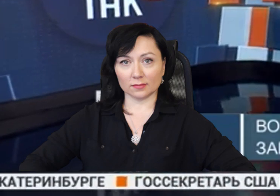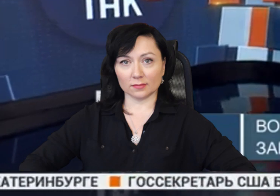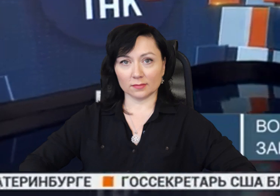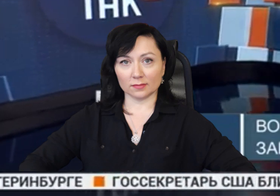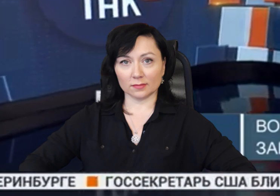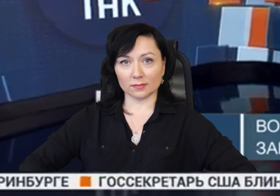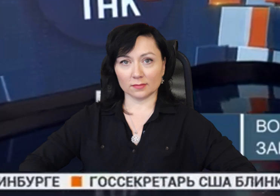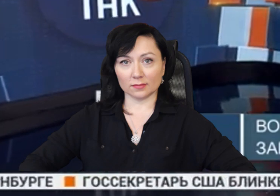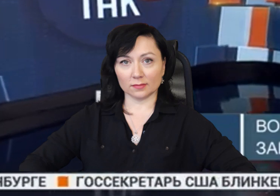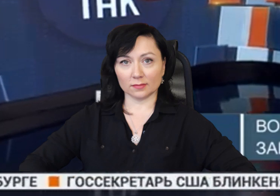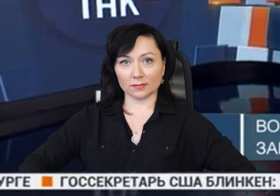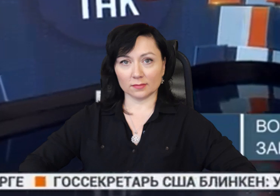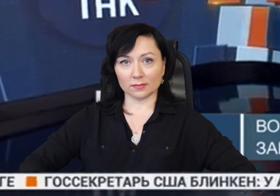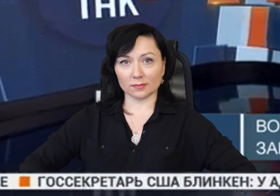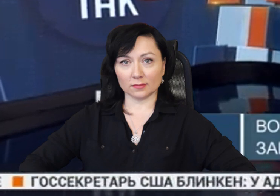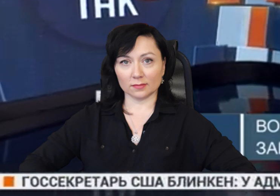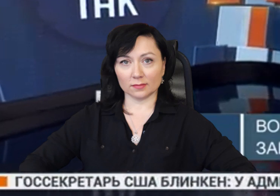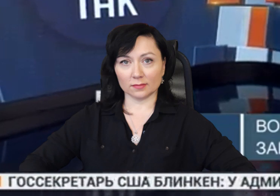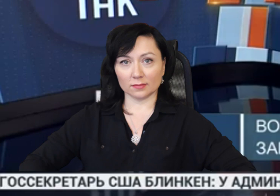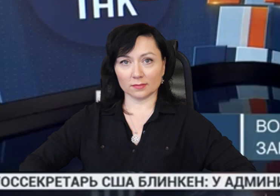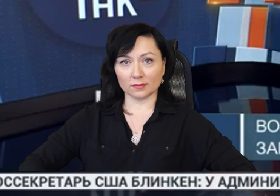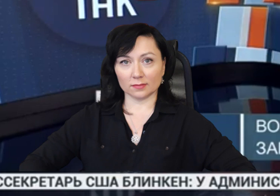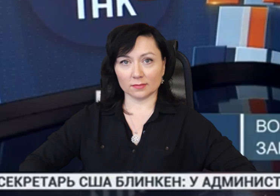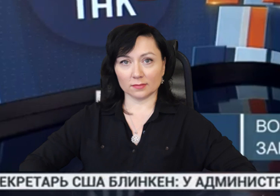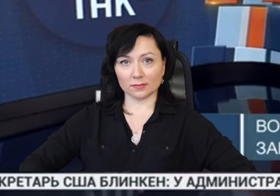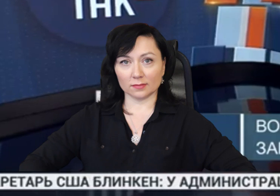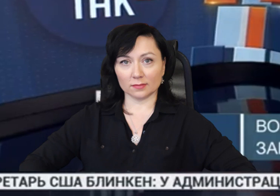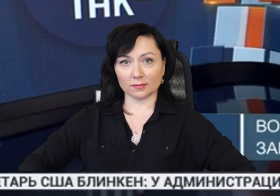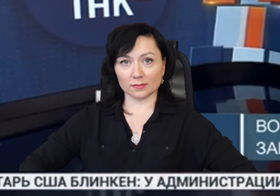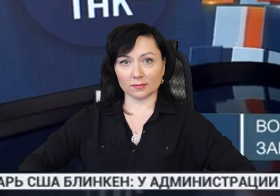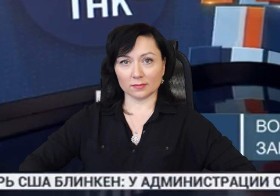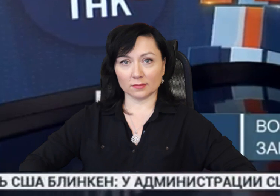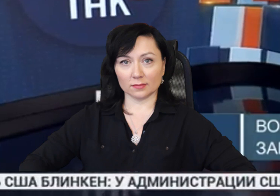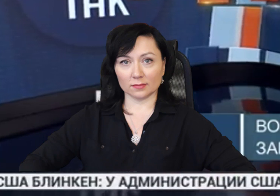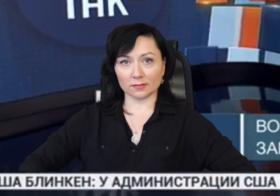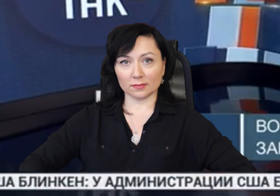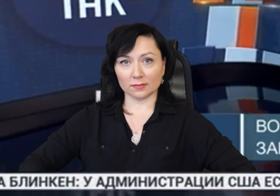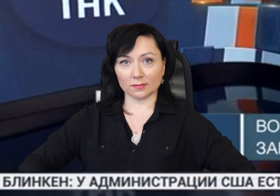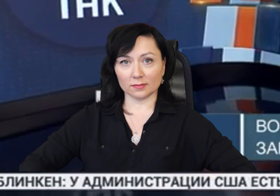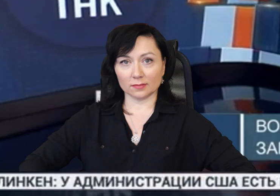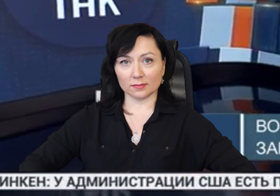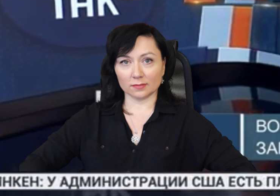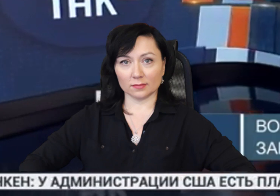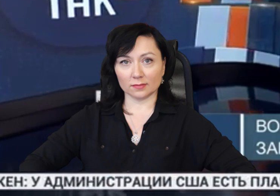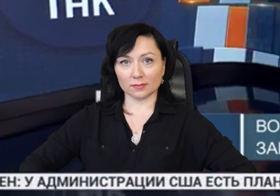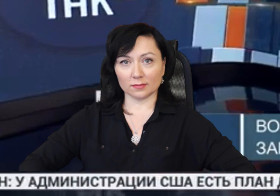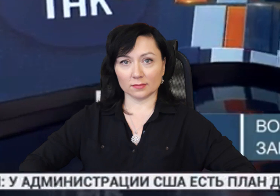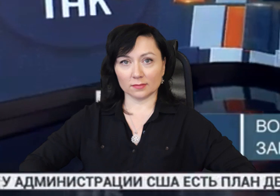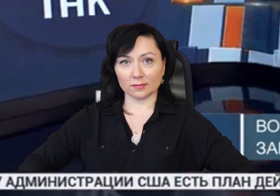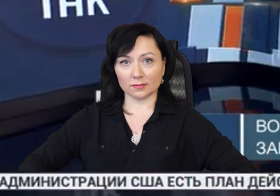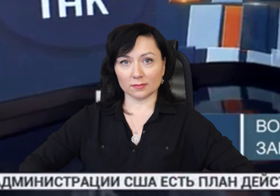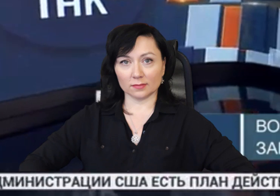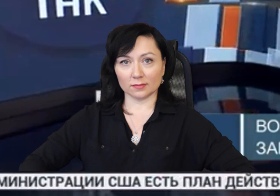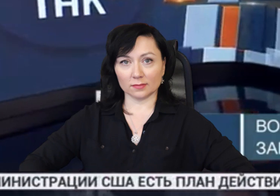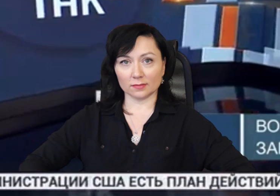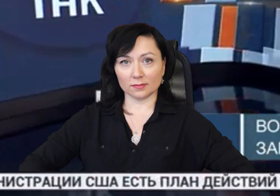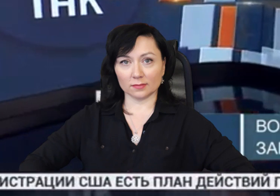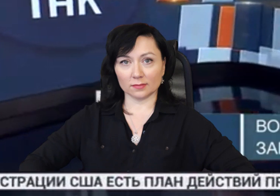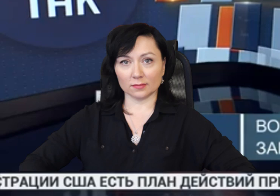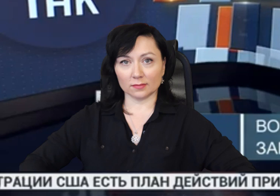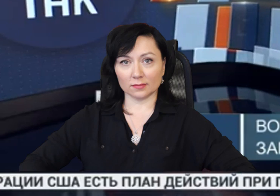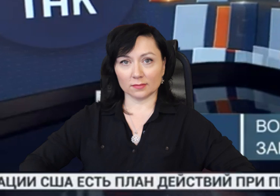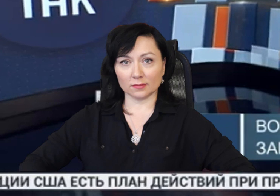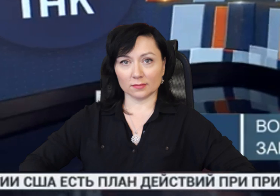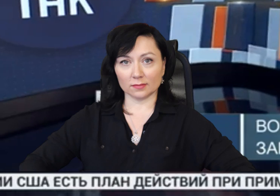стали появляться сообщения от россиян об отказах им в выезде из России В связи с частичной мобилизацией туроператоры